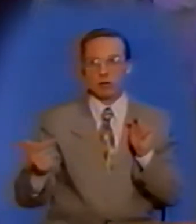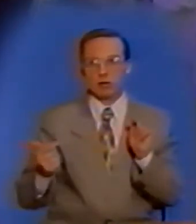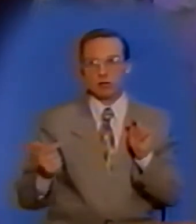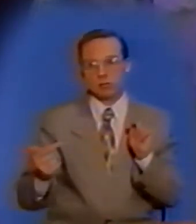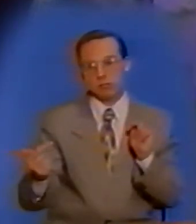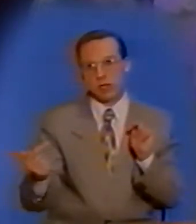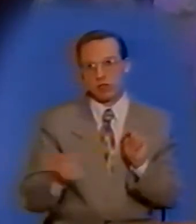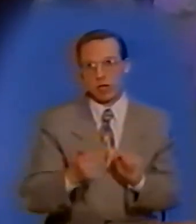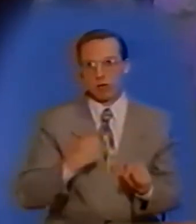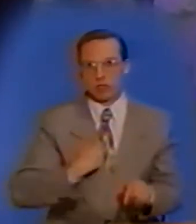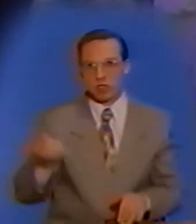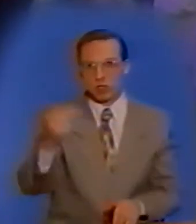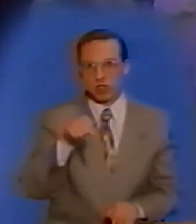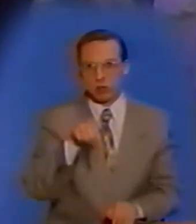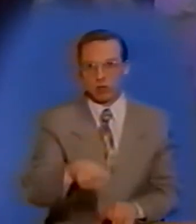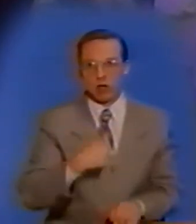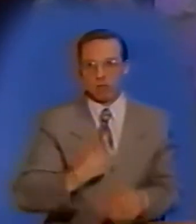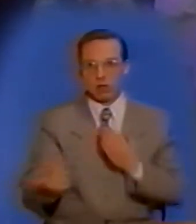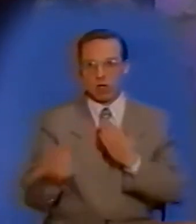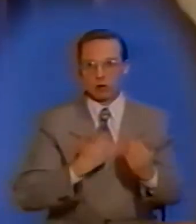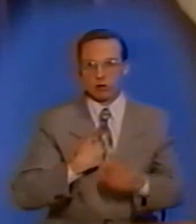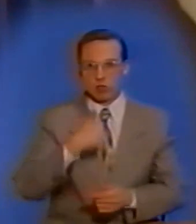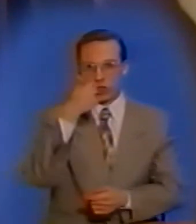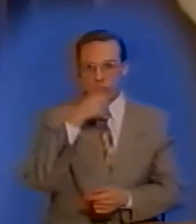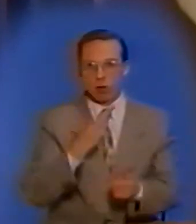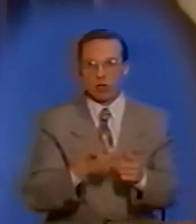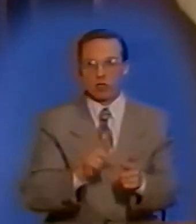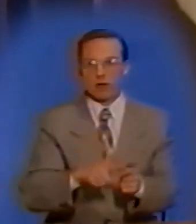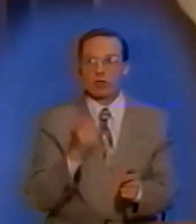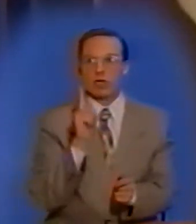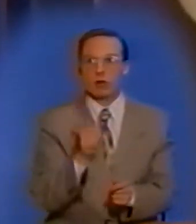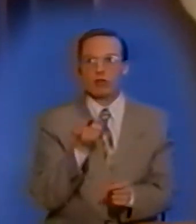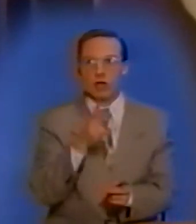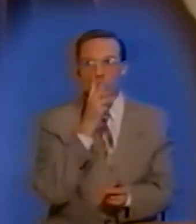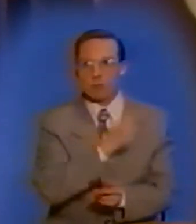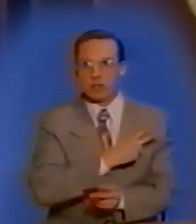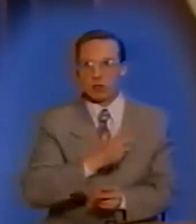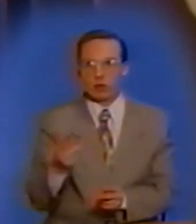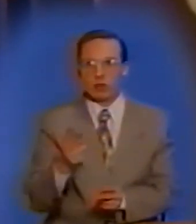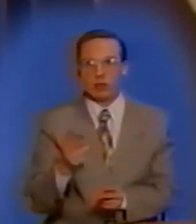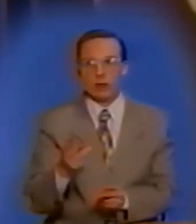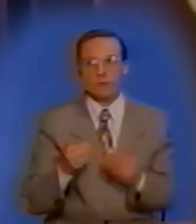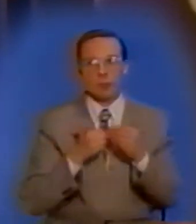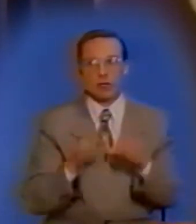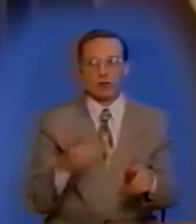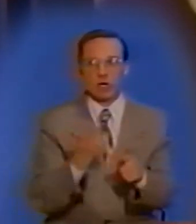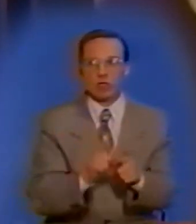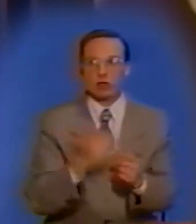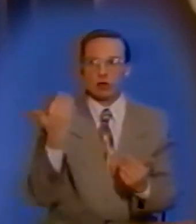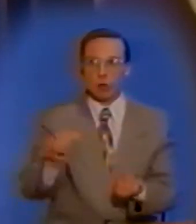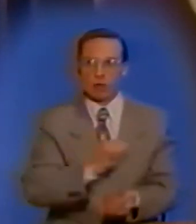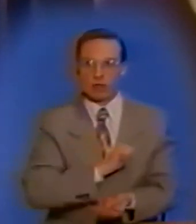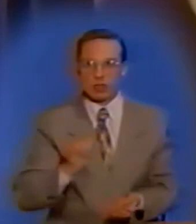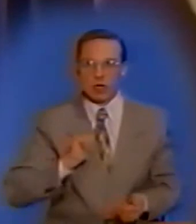čia. Man atrodo, kad būtent aš negaliu ir vien dėl to būtent čia pasirodyti atvirai, dėl jo paties,